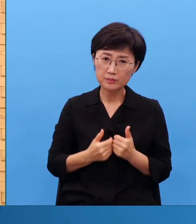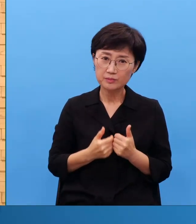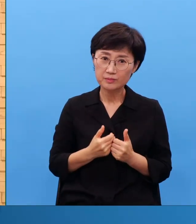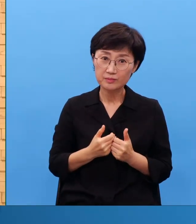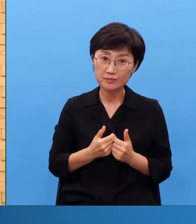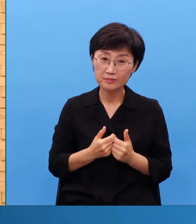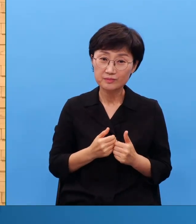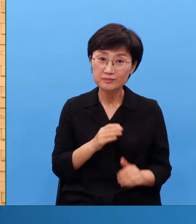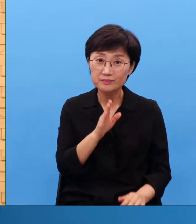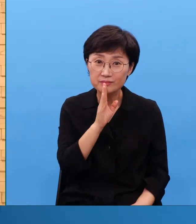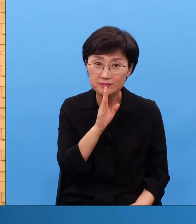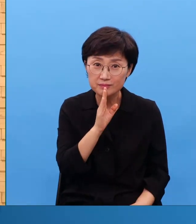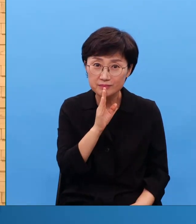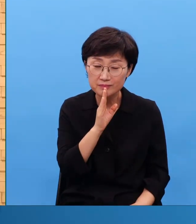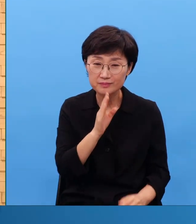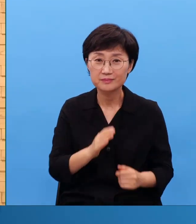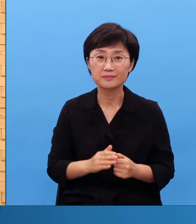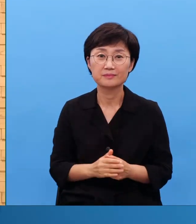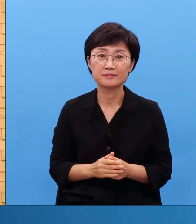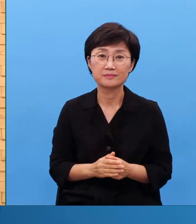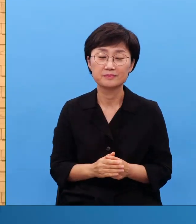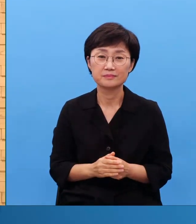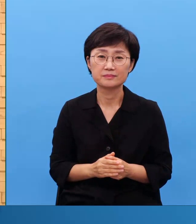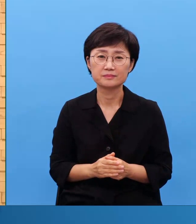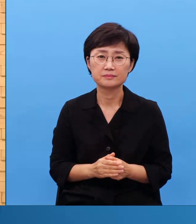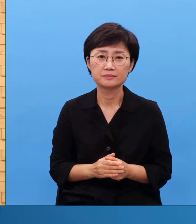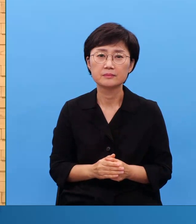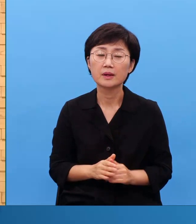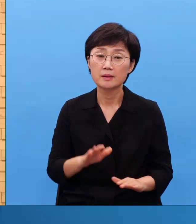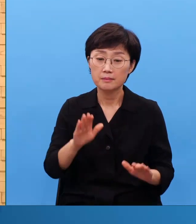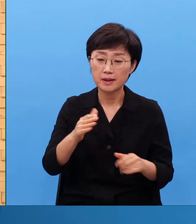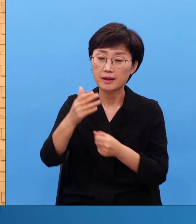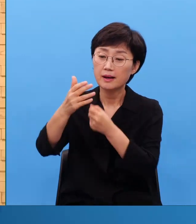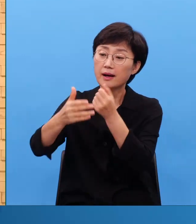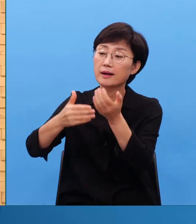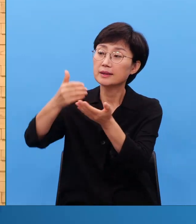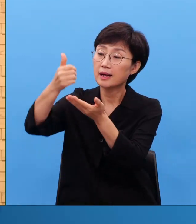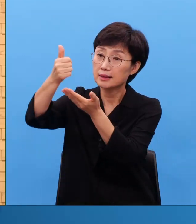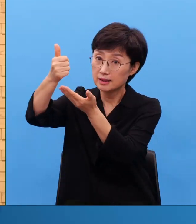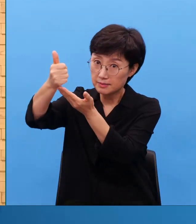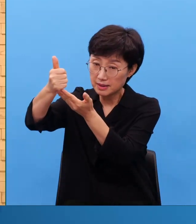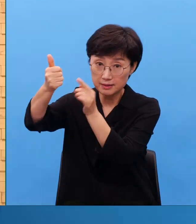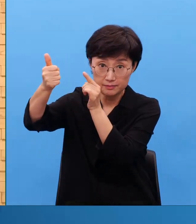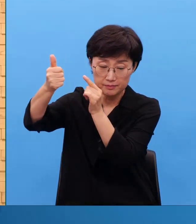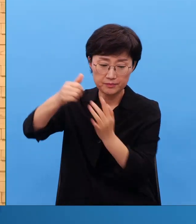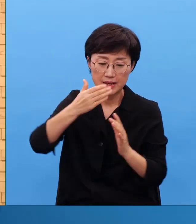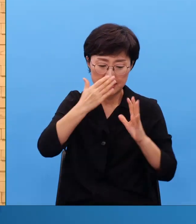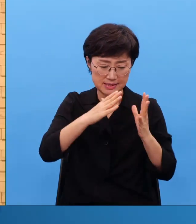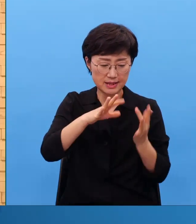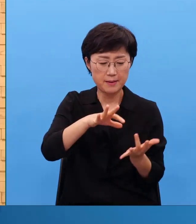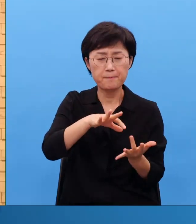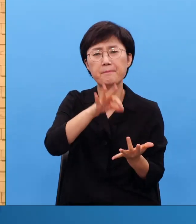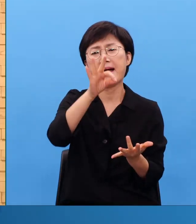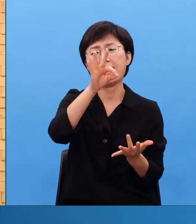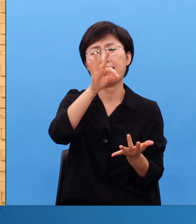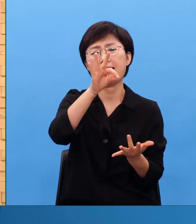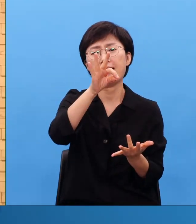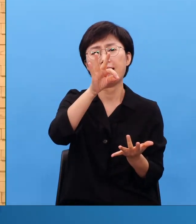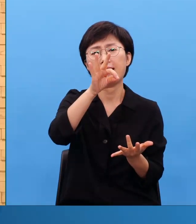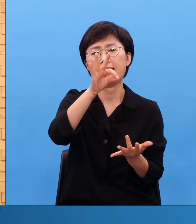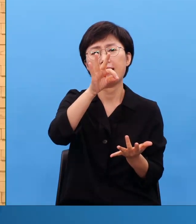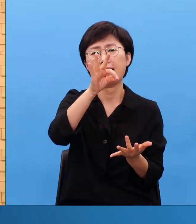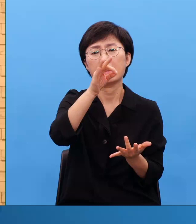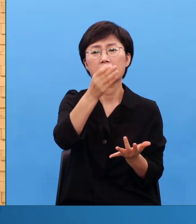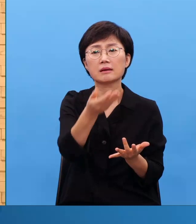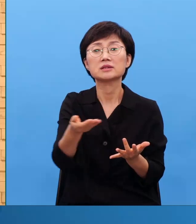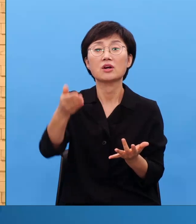see that other believers aren't receiving answers. 왜 하나님이 선택한 이스라엘은 7번이나 재앙을